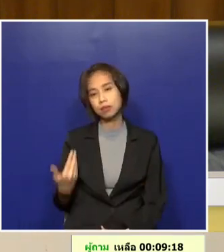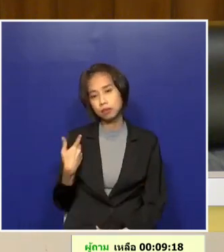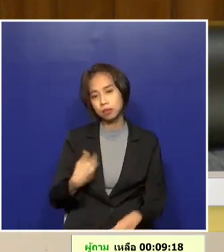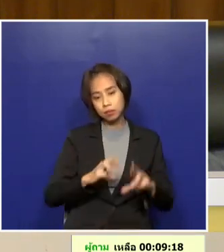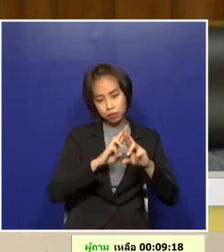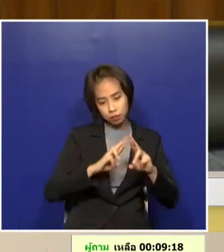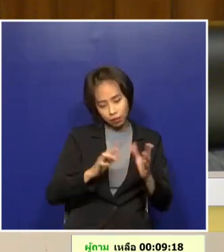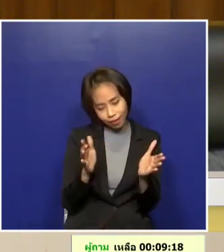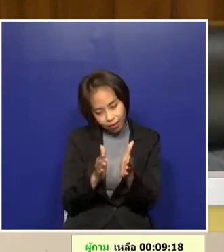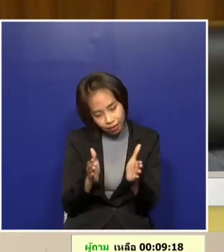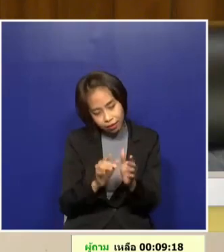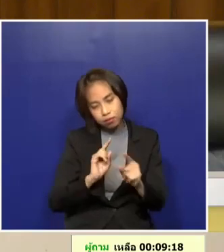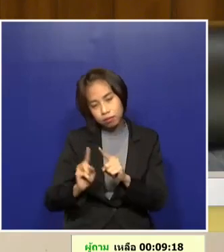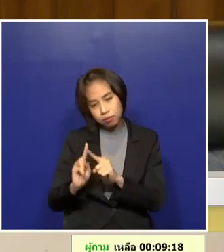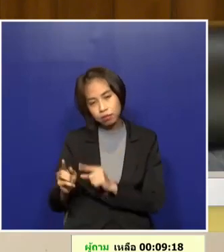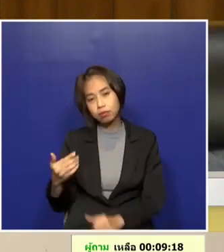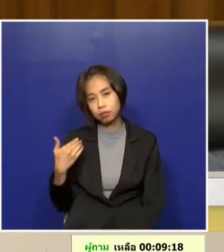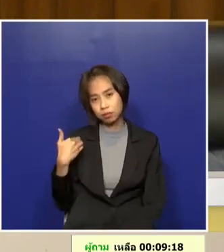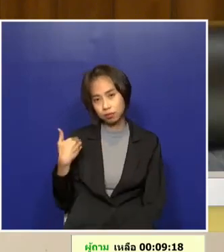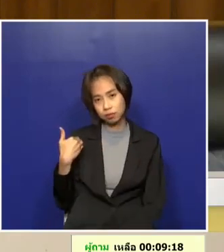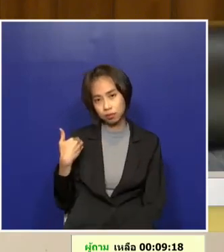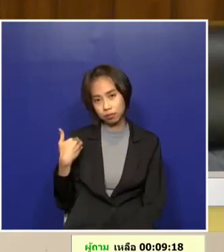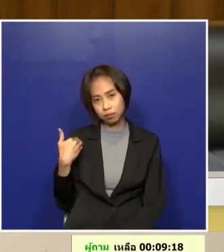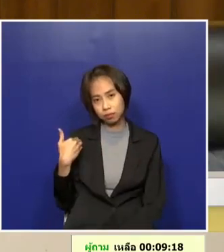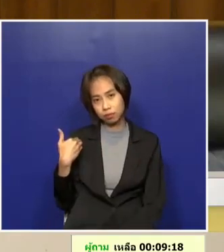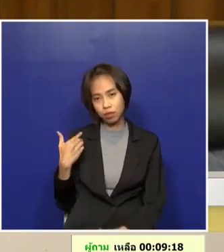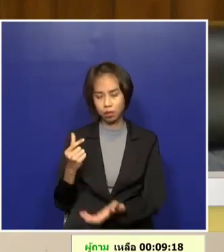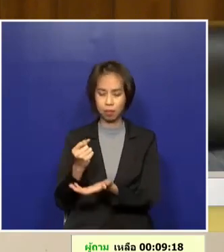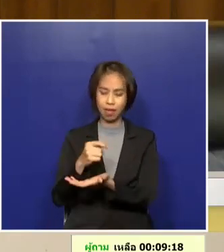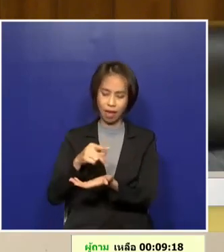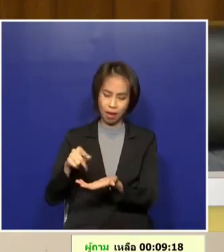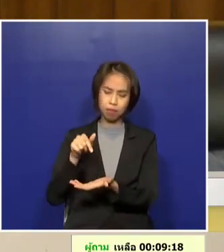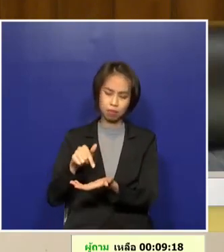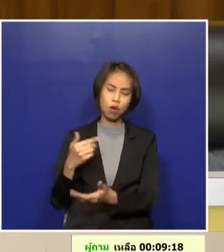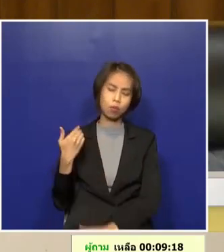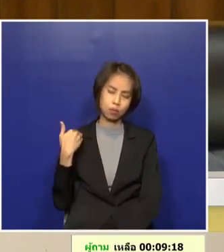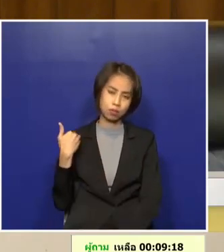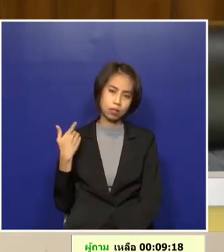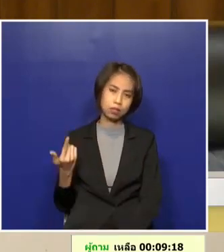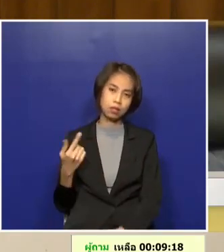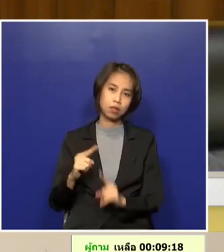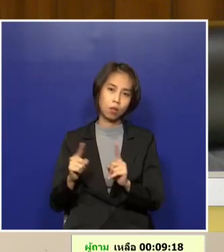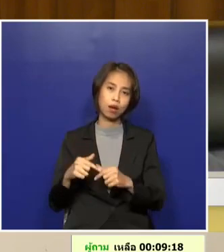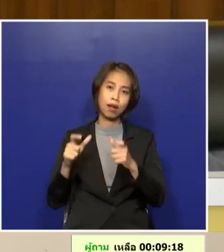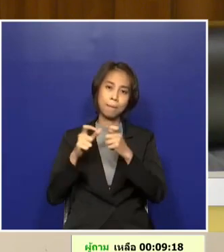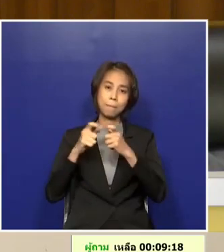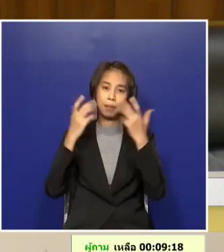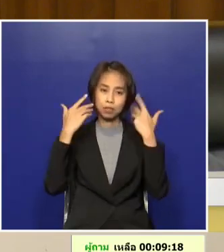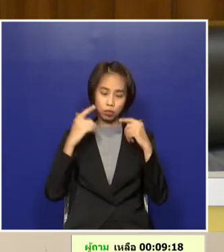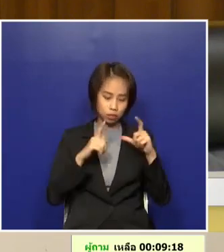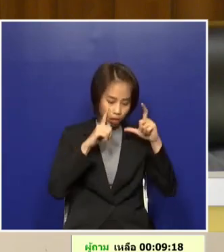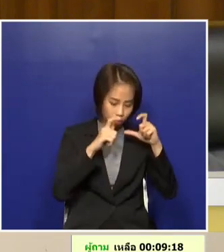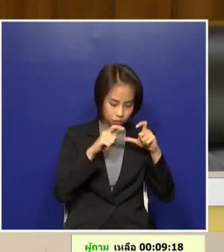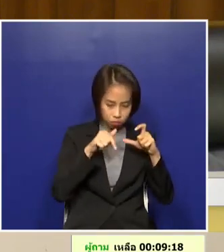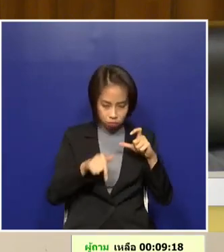กนี้ก็จะมีในเรื่องของเขาก็มีแอปถุงเงินอยู่แล้วนะครับเพียงแต่ว่าก็ใช้บัตรประชาชนตรงนั้นแหละครับไปถ่ายรูปแล้วก็ยื